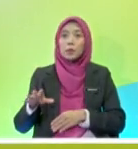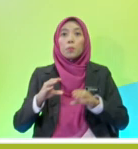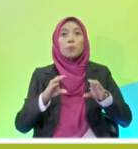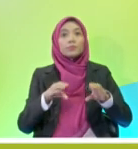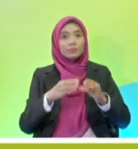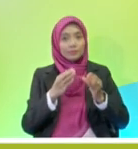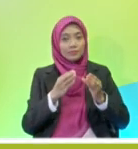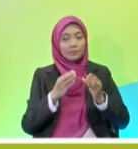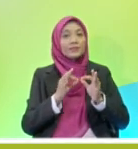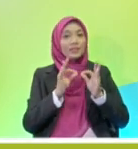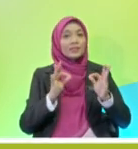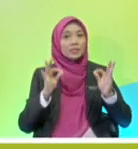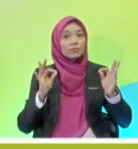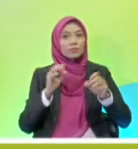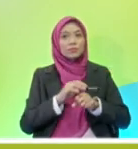Oke